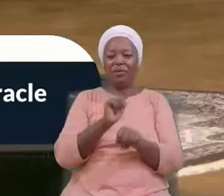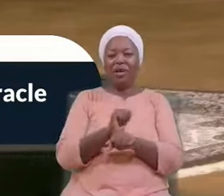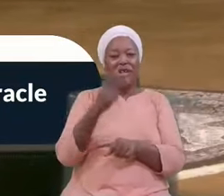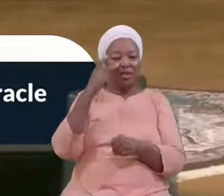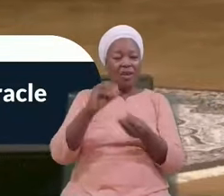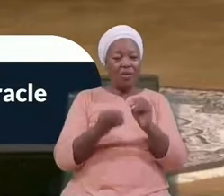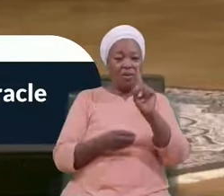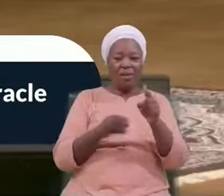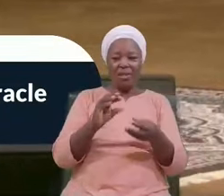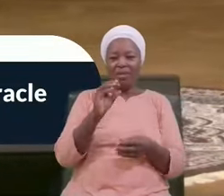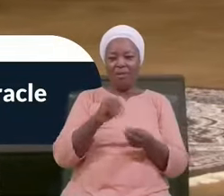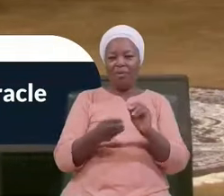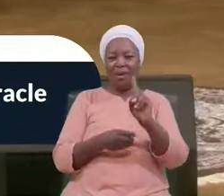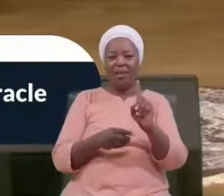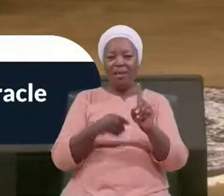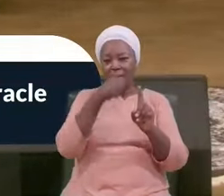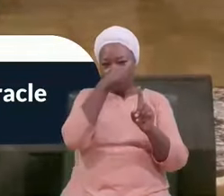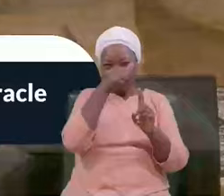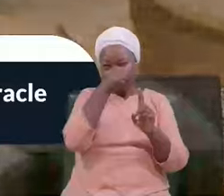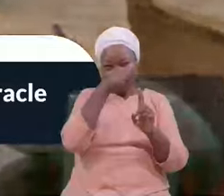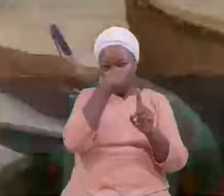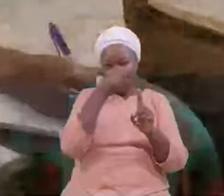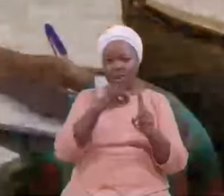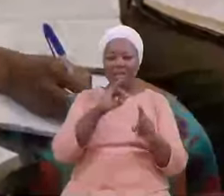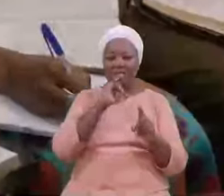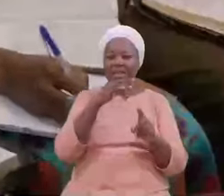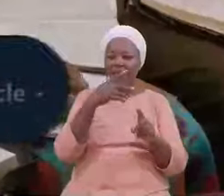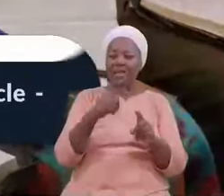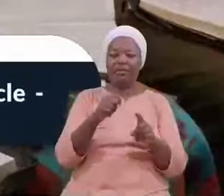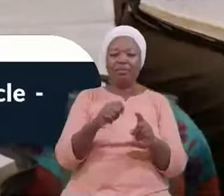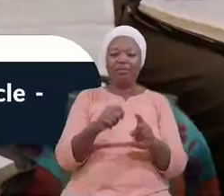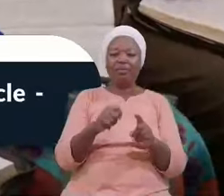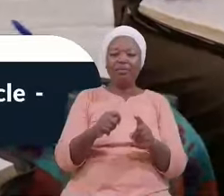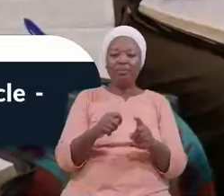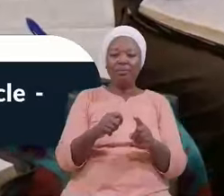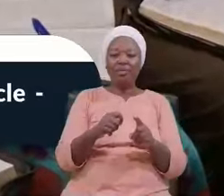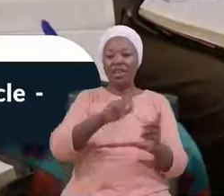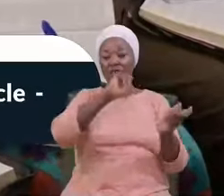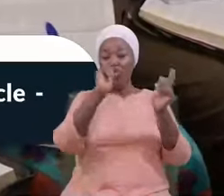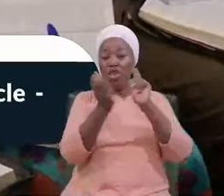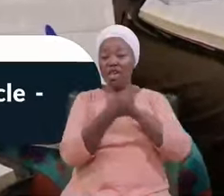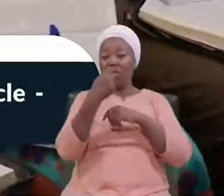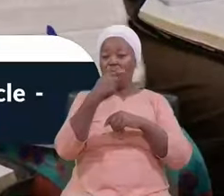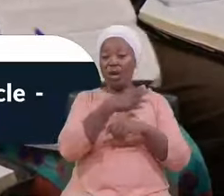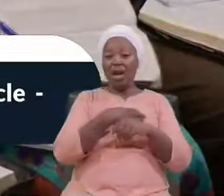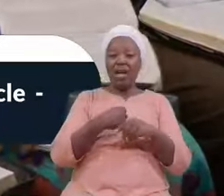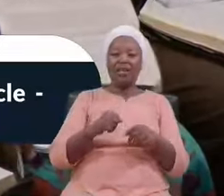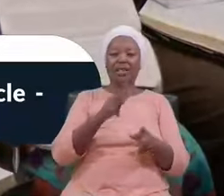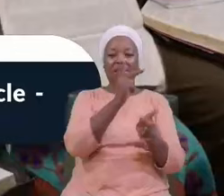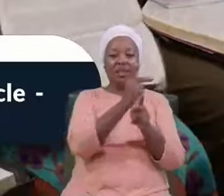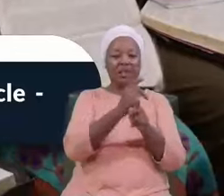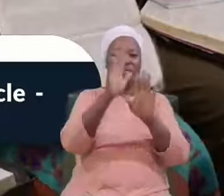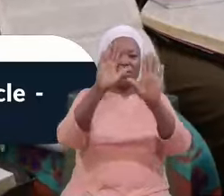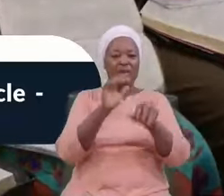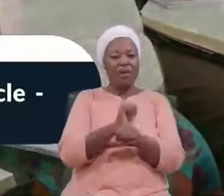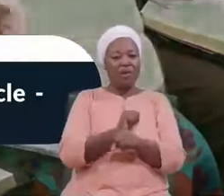là-bas, c'est la langue réformée et le miracle réservé. Nous avons déjà lu ça en